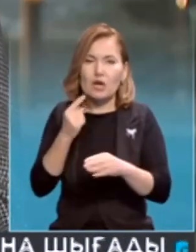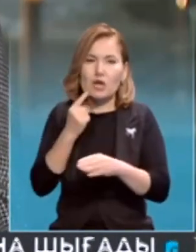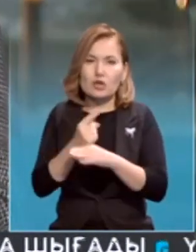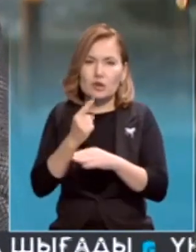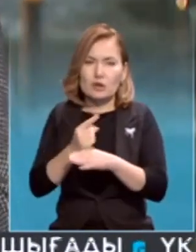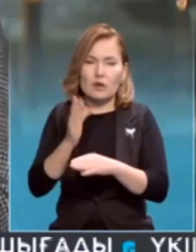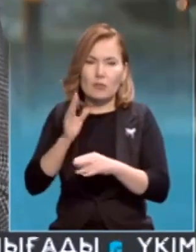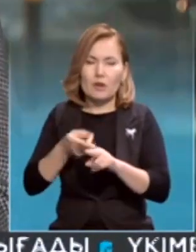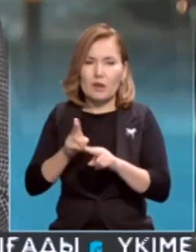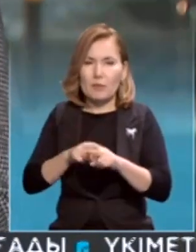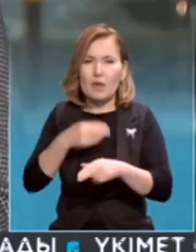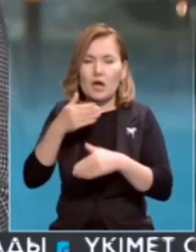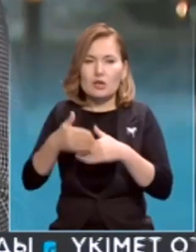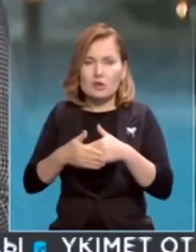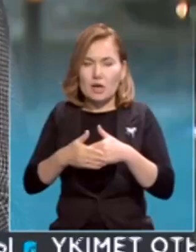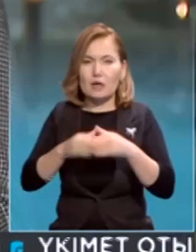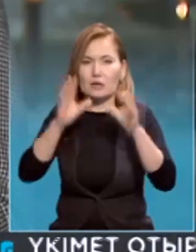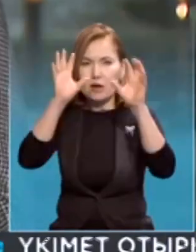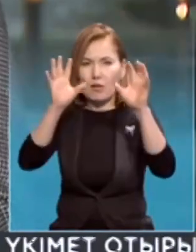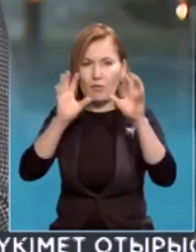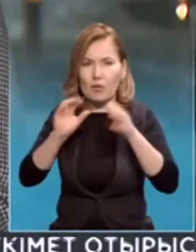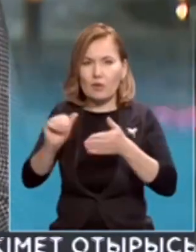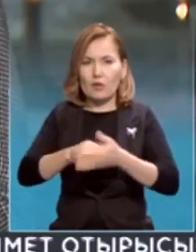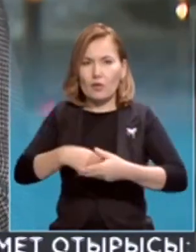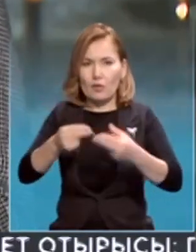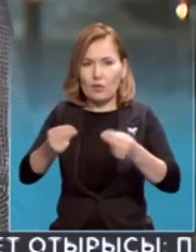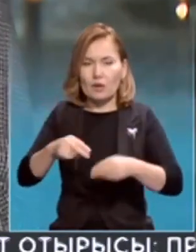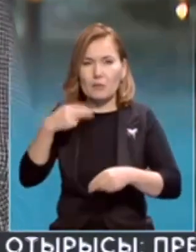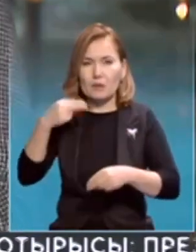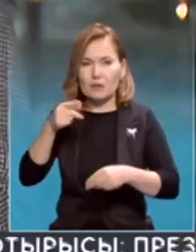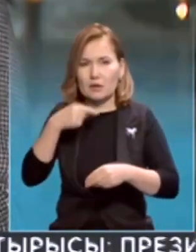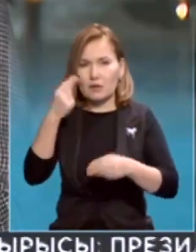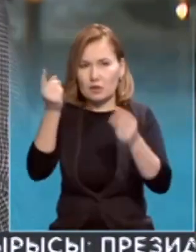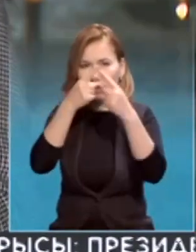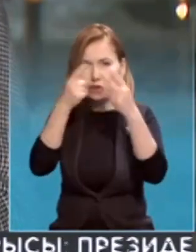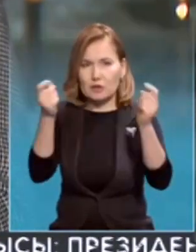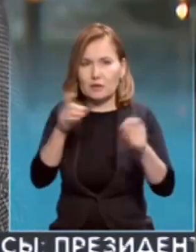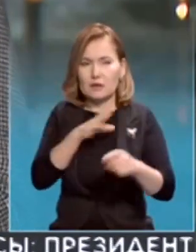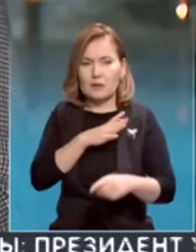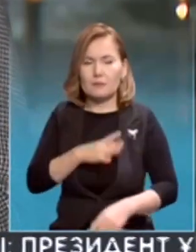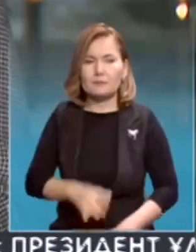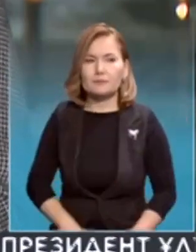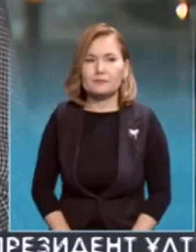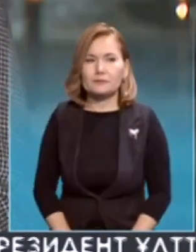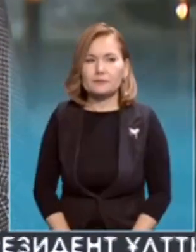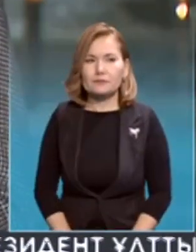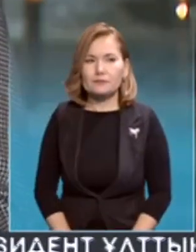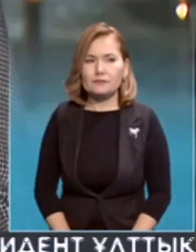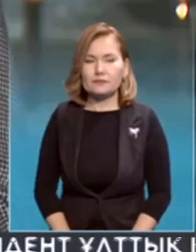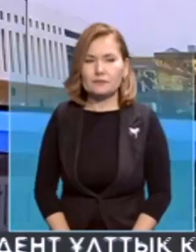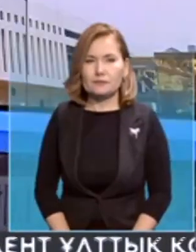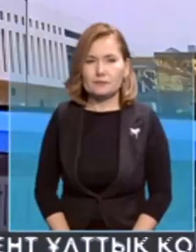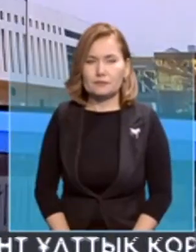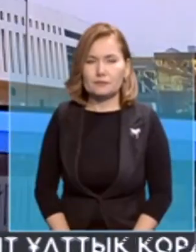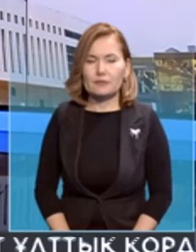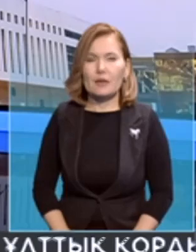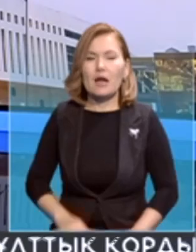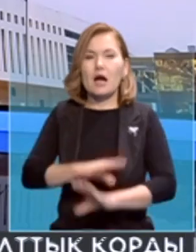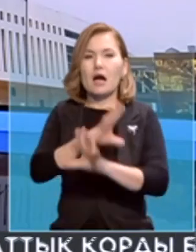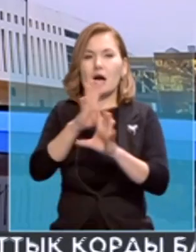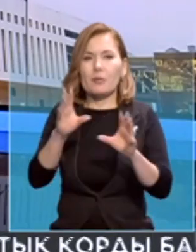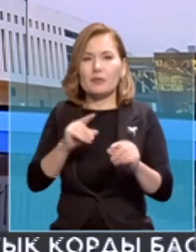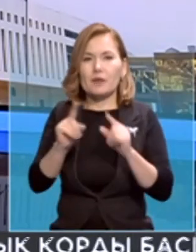жакын арада тийиштүү жарлыкка кол коётунун жеткизди. Агерке Бектар, Жанболат Кобдабай, Улуттук Арна.